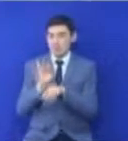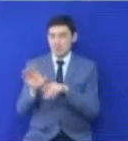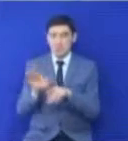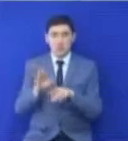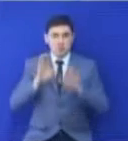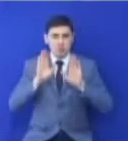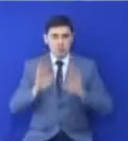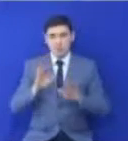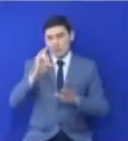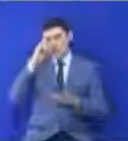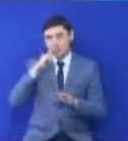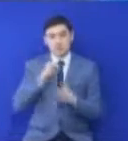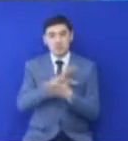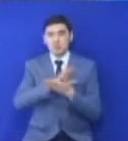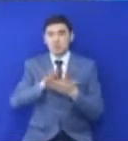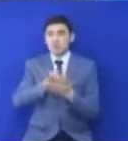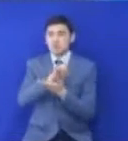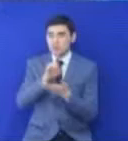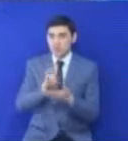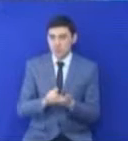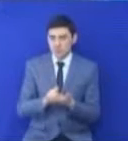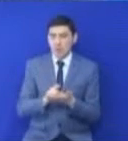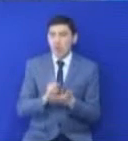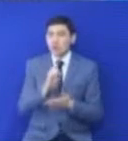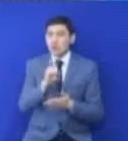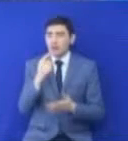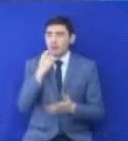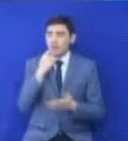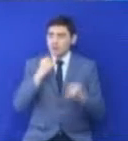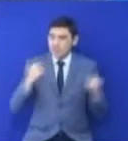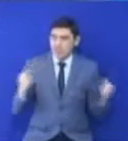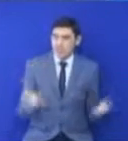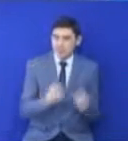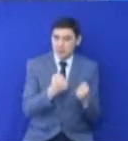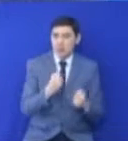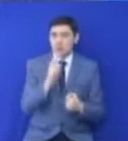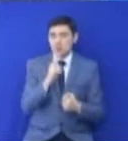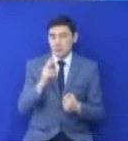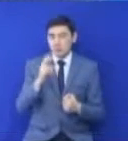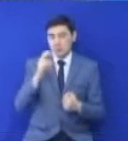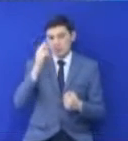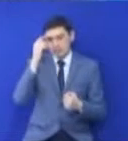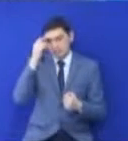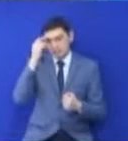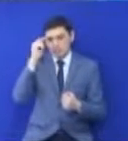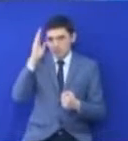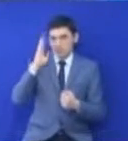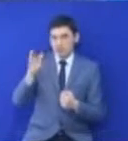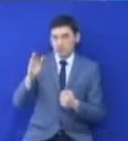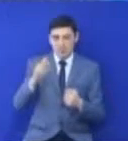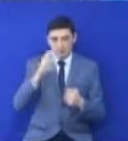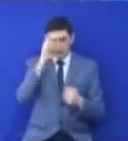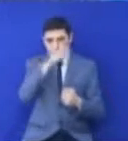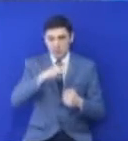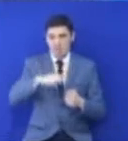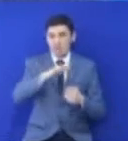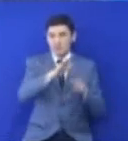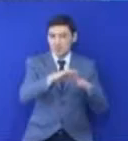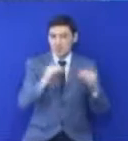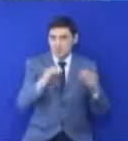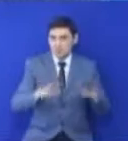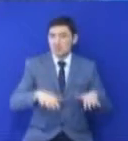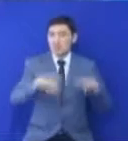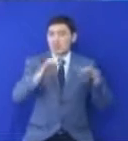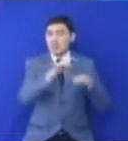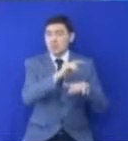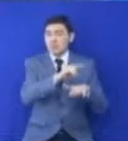қазақша жазу. Мемлекеттік тілді қолдайтын, ұлттық рухты көтеретін, болашағы, еліміздің болашағы бүгінгі дүниеге